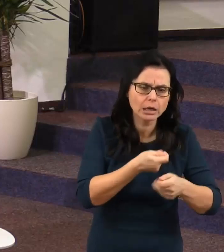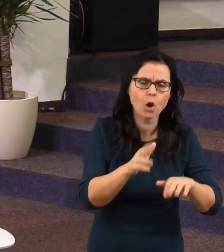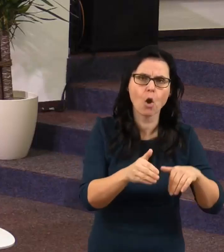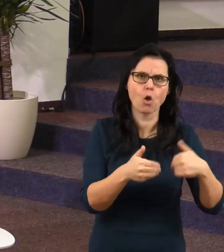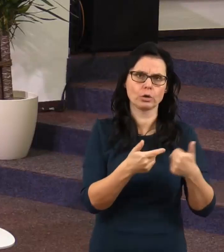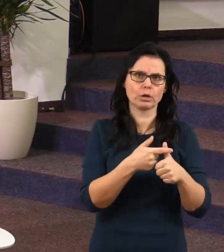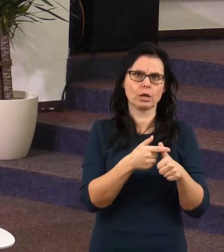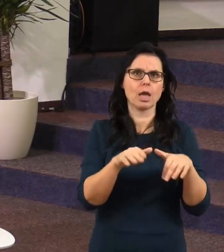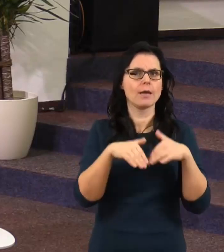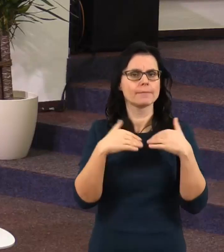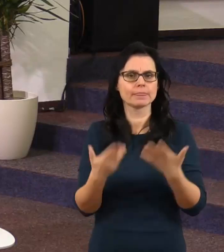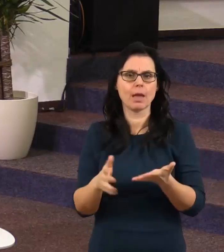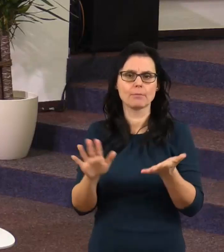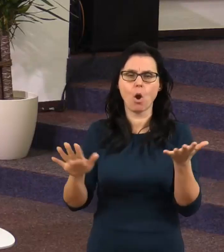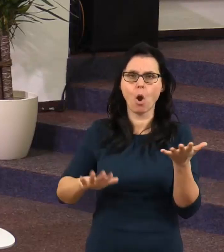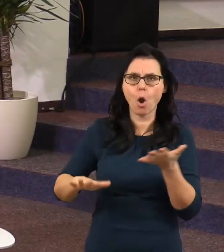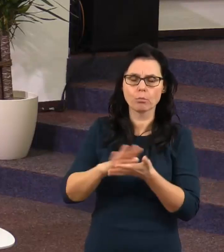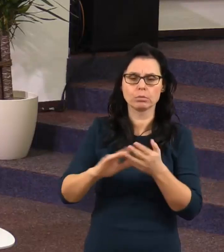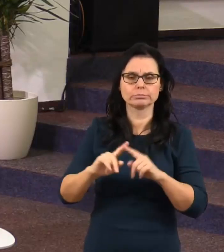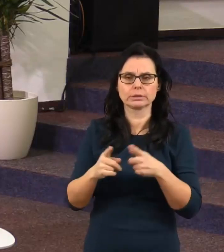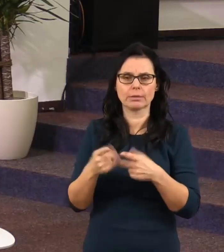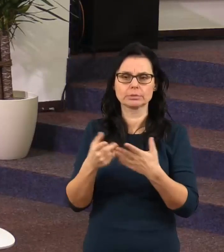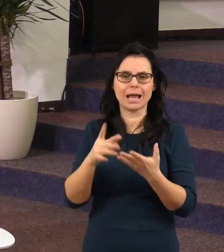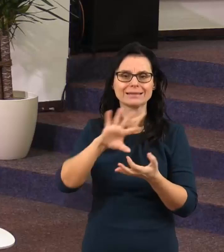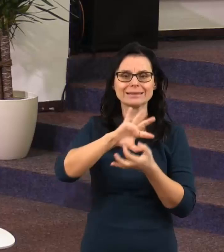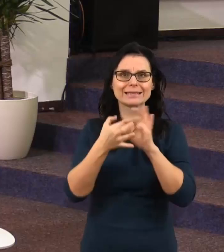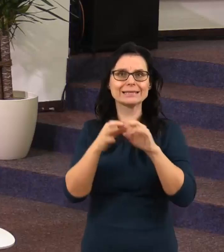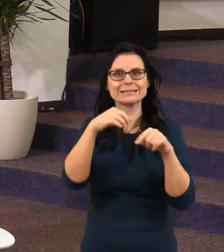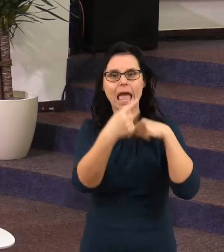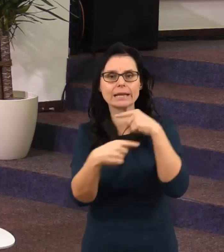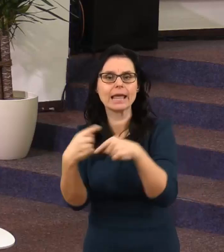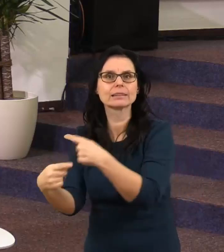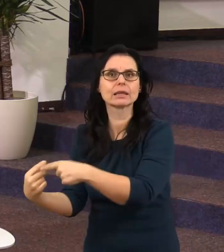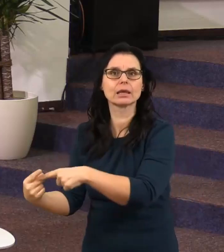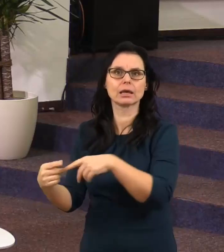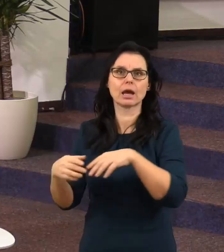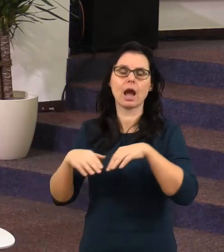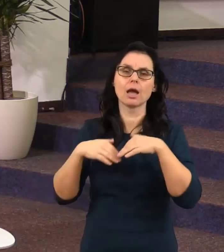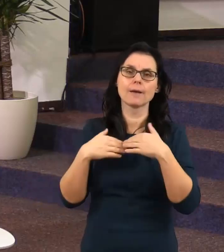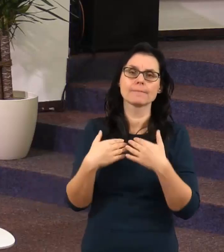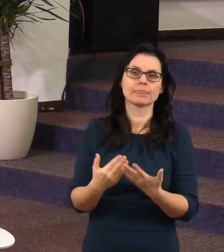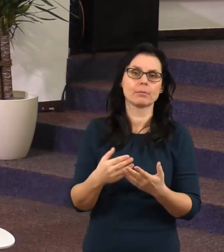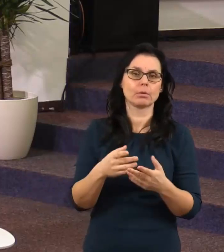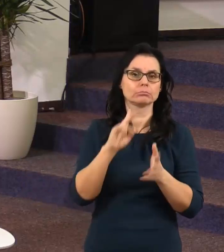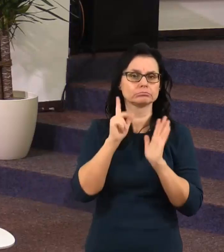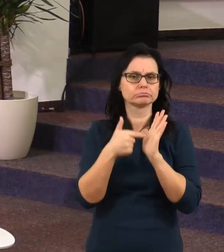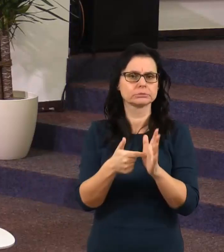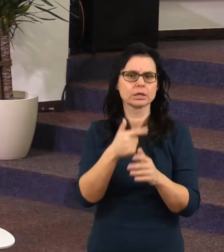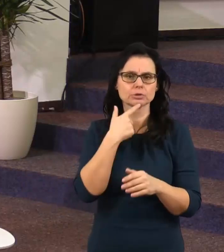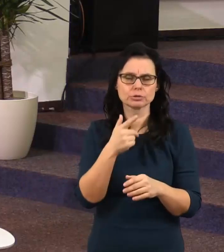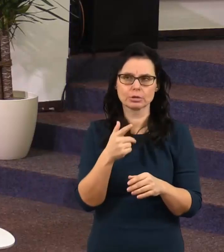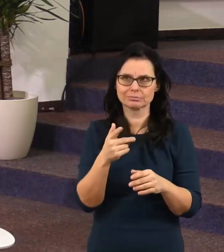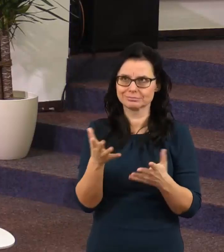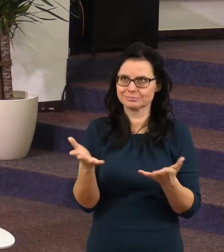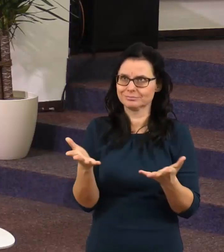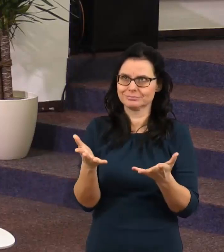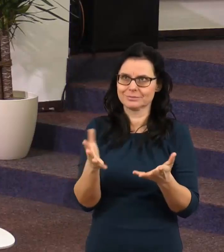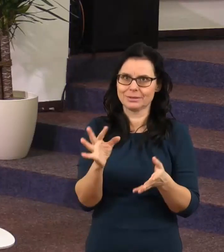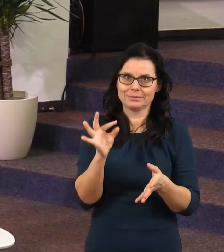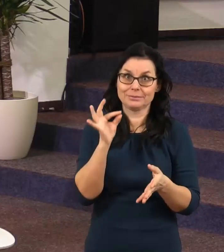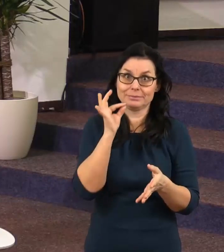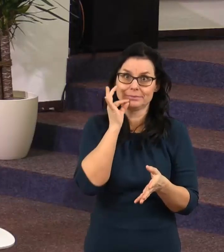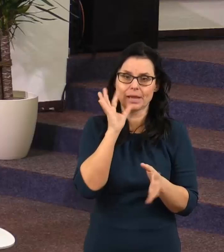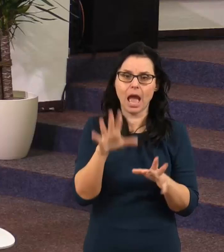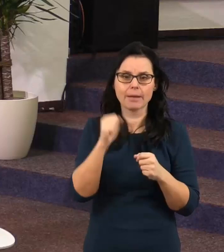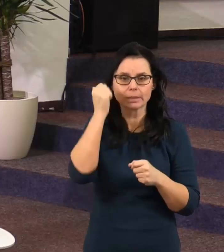v oblasti třeba jiné genetika, které ukazují skutečně, že není myslitelné, aby